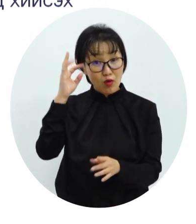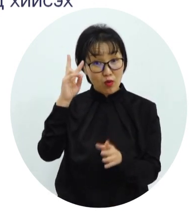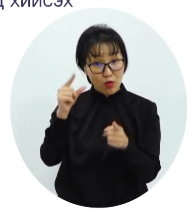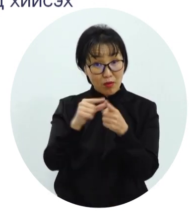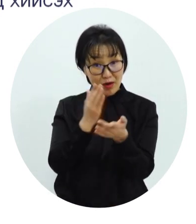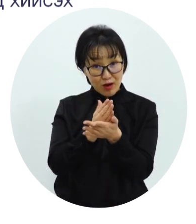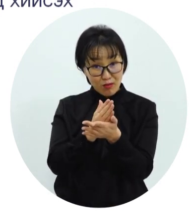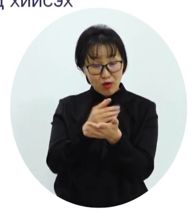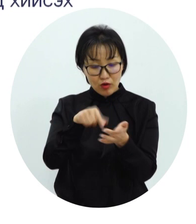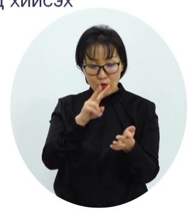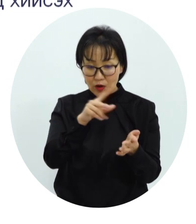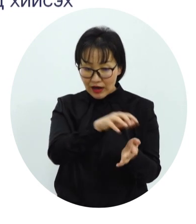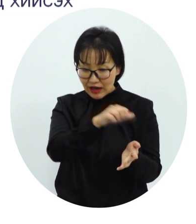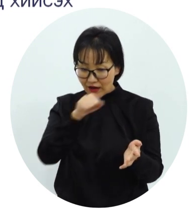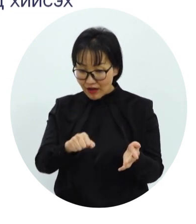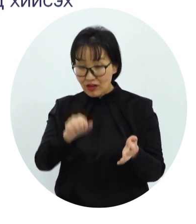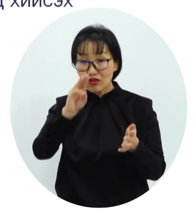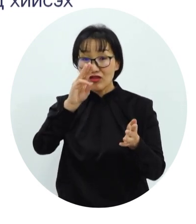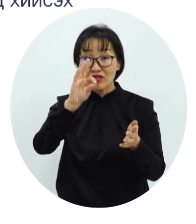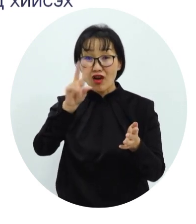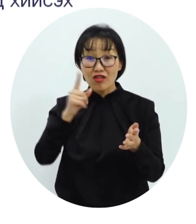тол бичгээ ашиглан бичиж болно шүү.